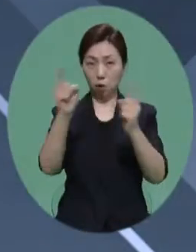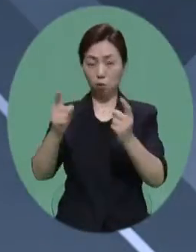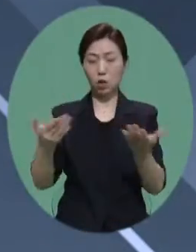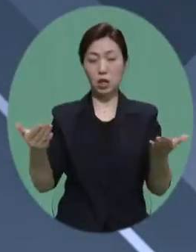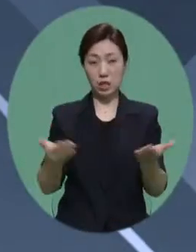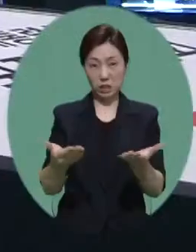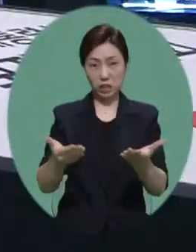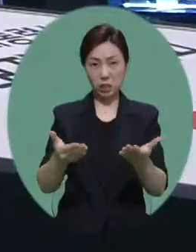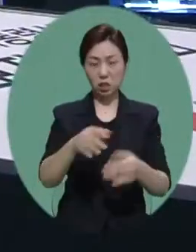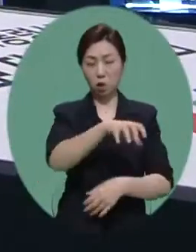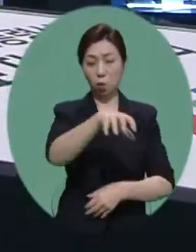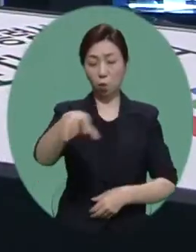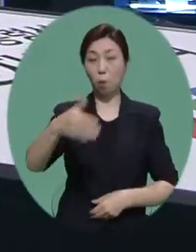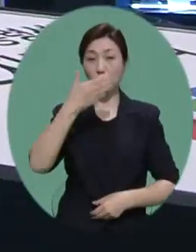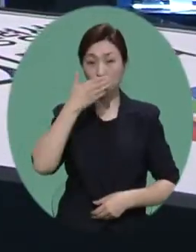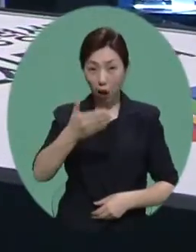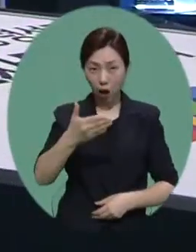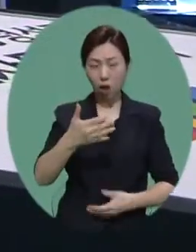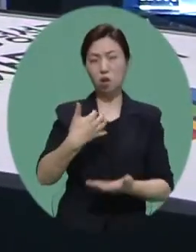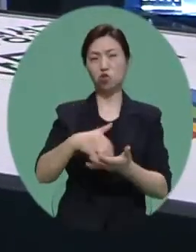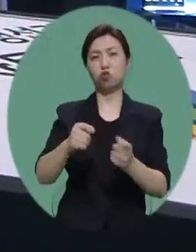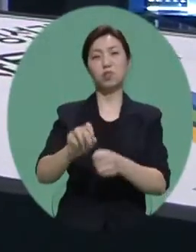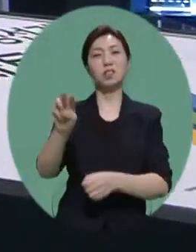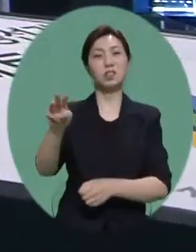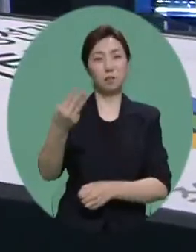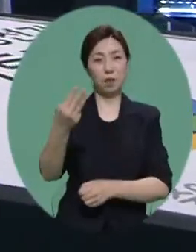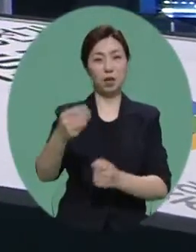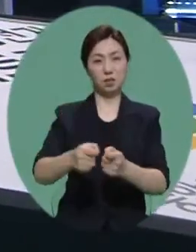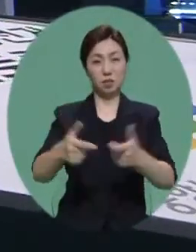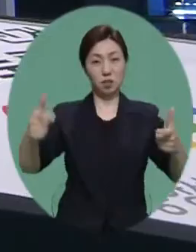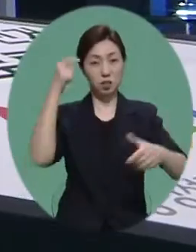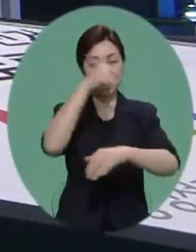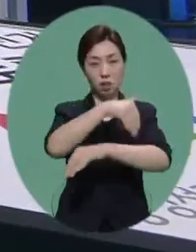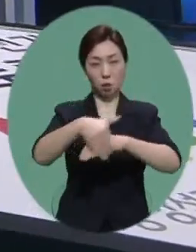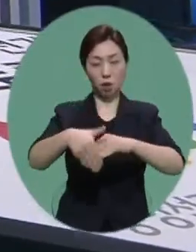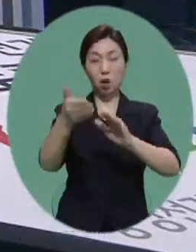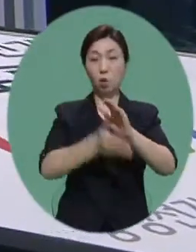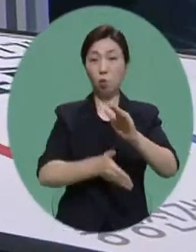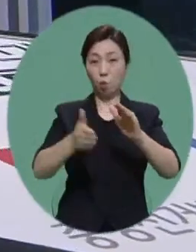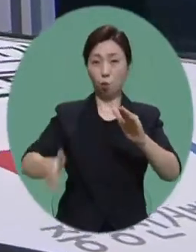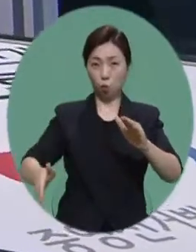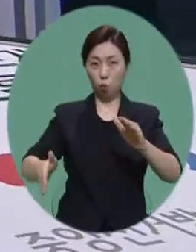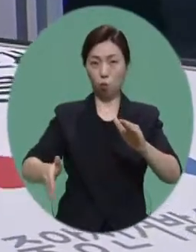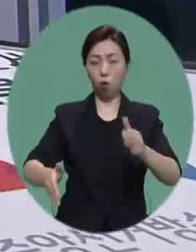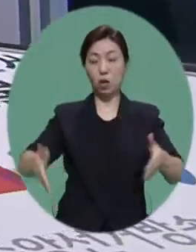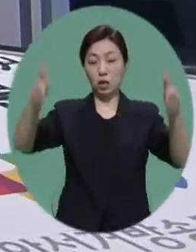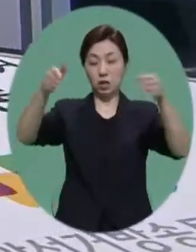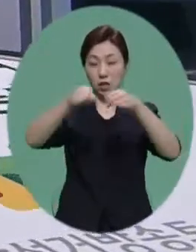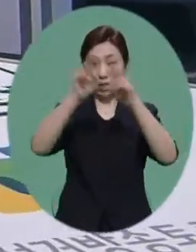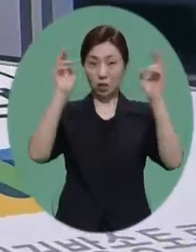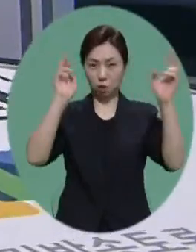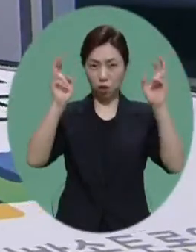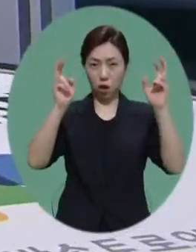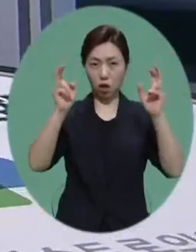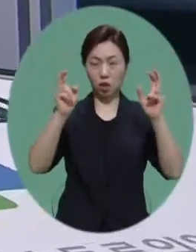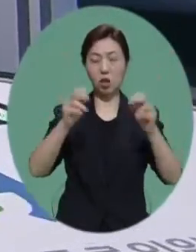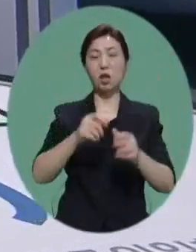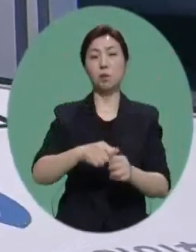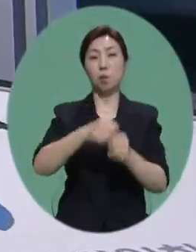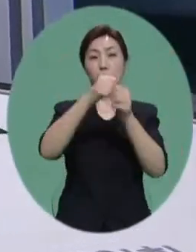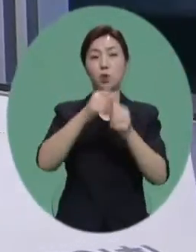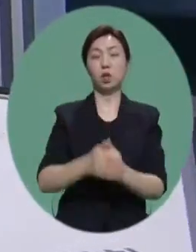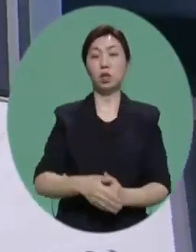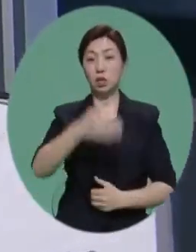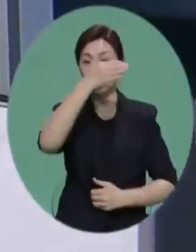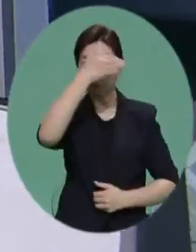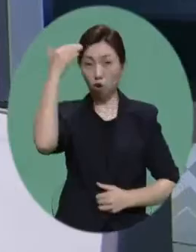를 만들겠다 이렇게 말씀드렸습니다 공공기관에 고용을 늘리도록 하겠습니다 청년 고용률을 5p 이상도 드리겠다